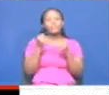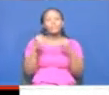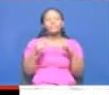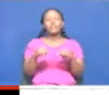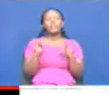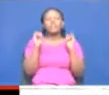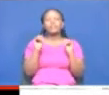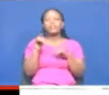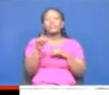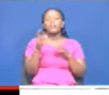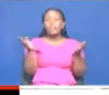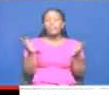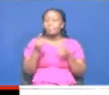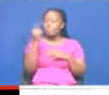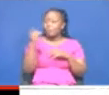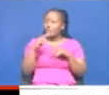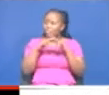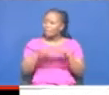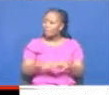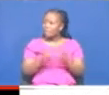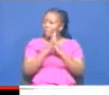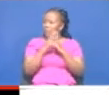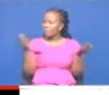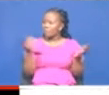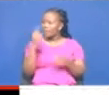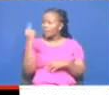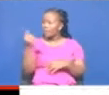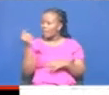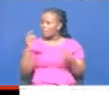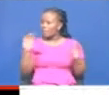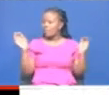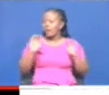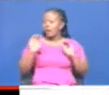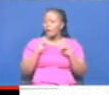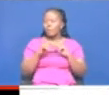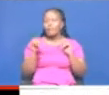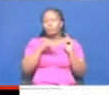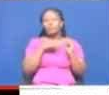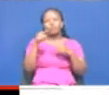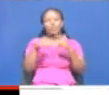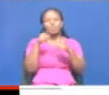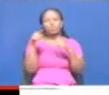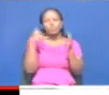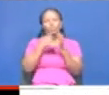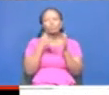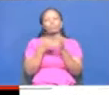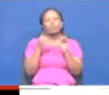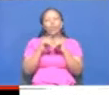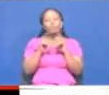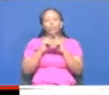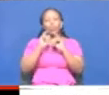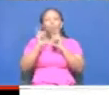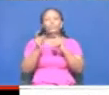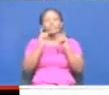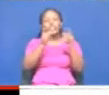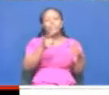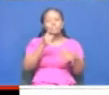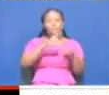It doesn't just depend on books only. We check even inside of talents, what the learner can do on his or her